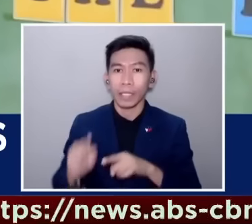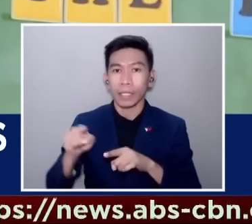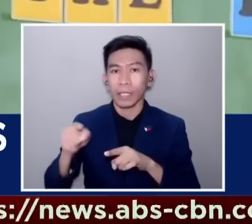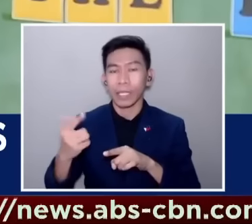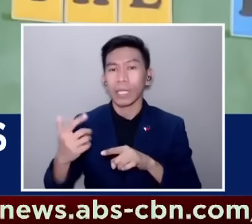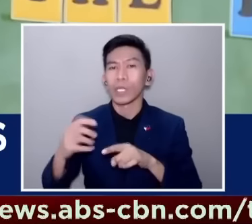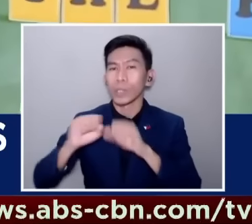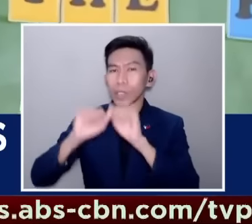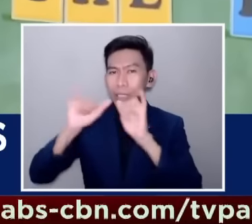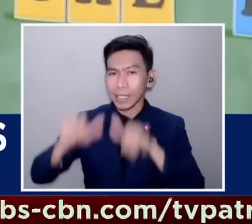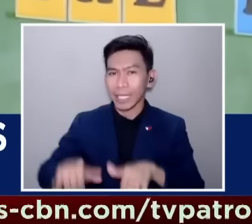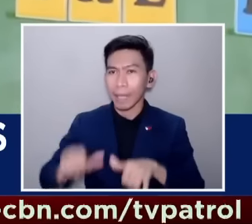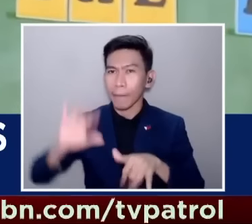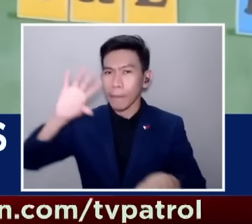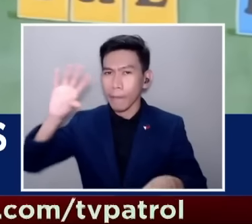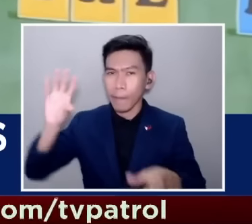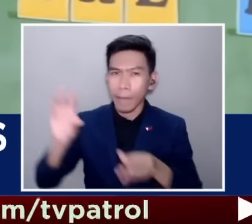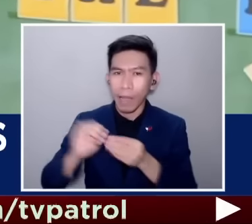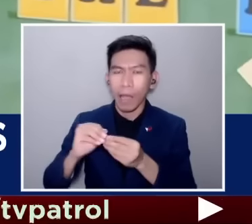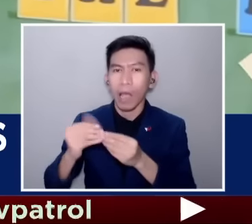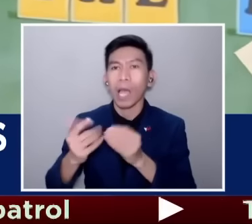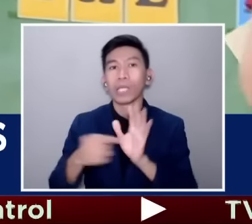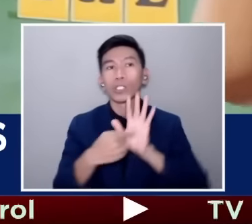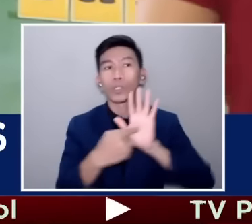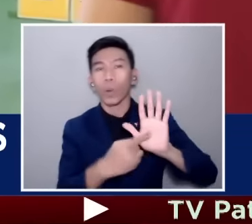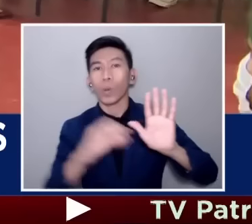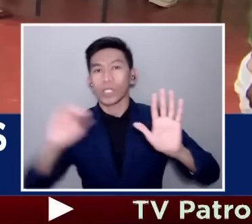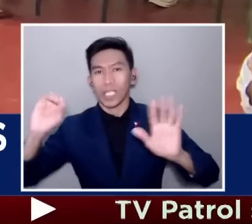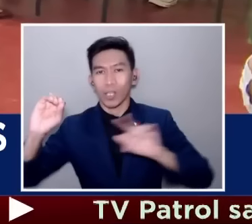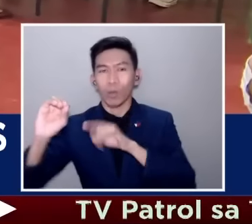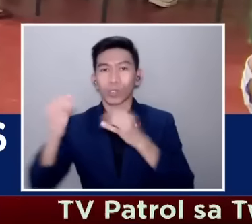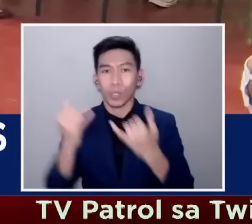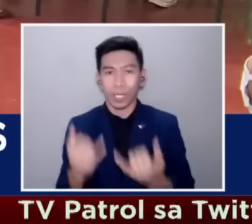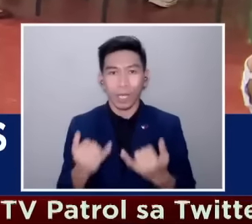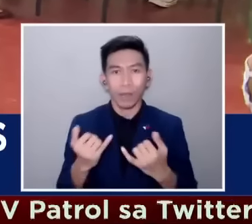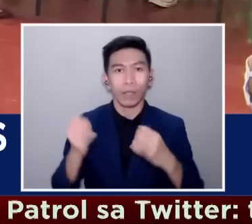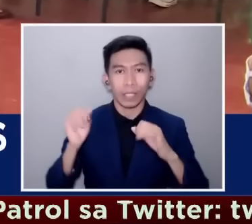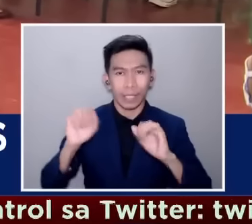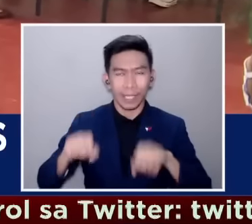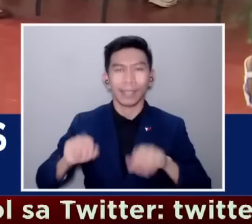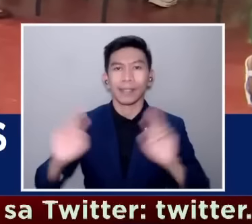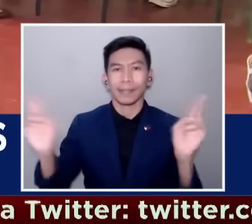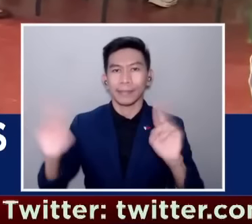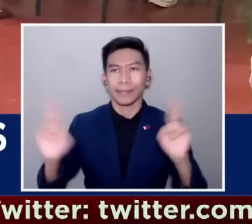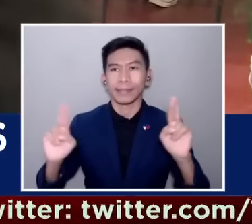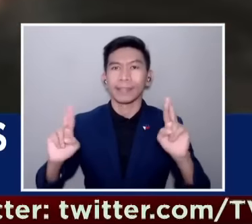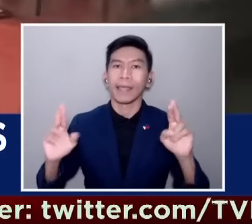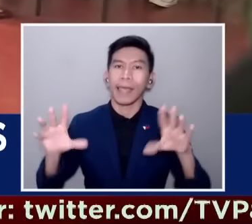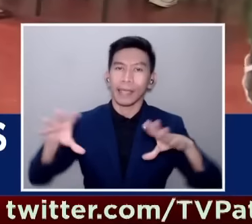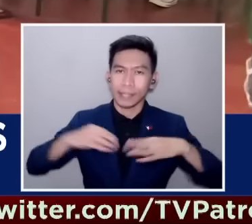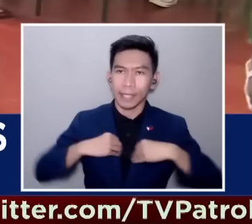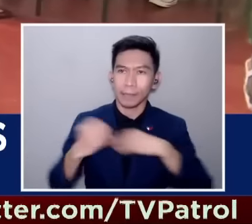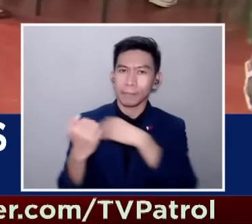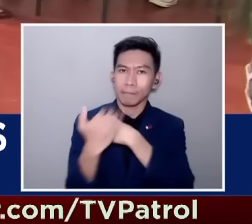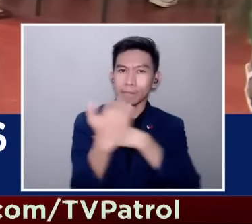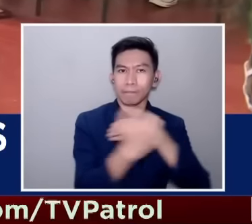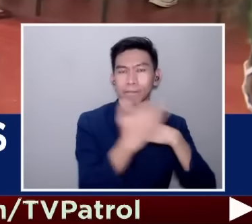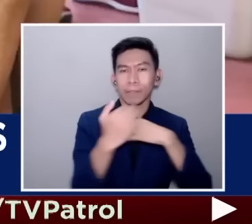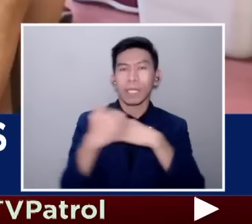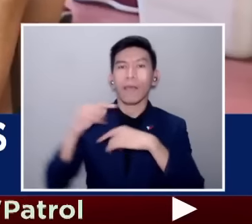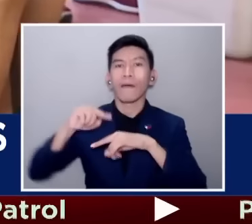system, ipinakita sa lahat na zero, at yun ngayon ay pwede nang tumanggap ng result mula sa iba't ibang presinto. Isang follow-up, liwanagin lang po